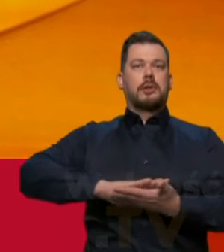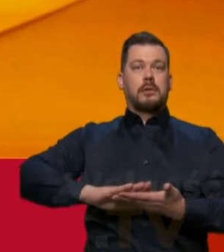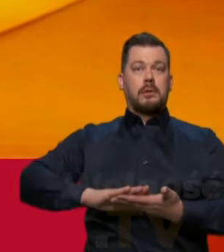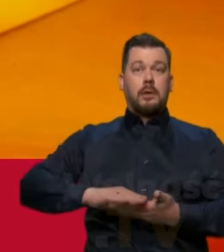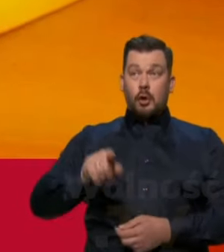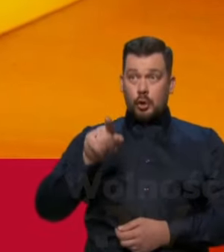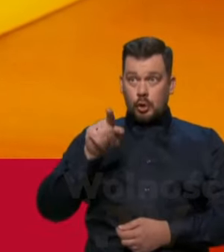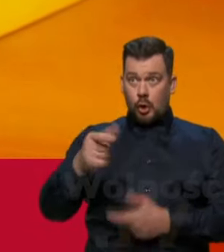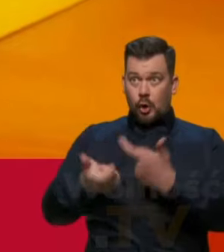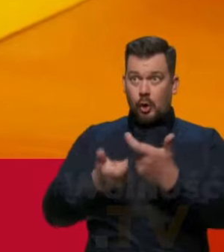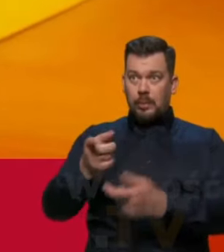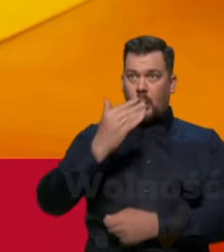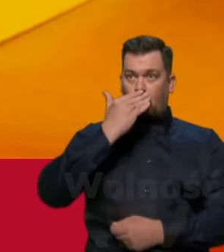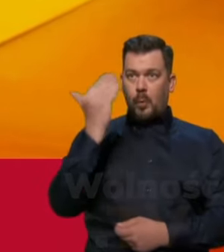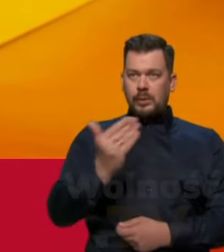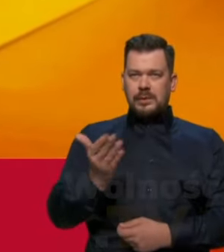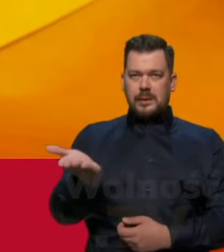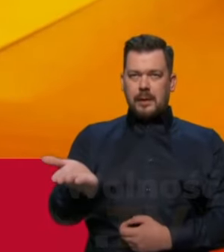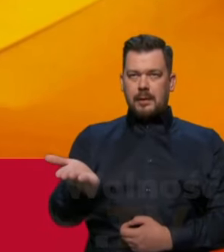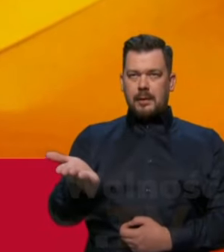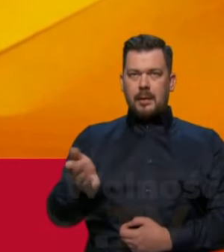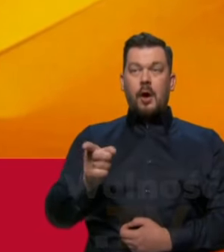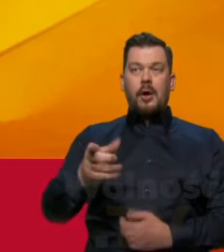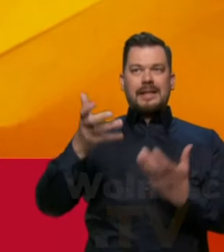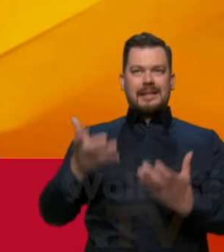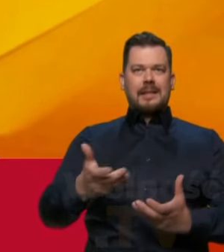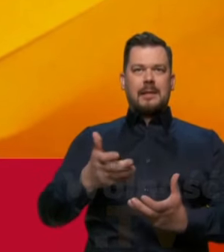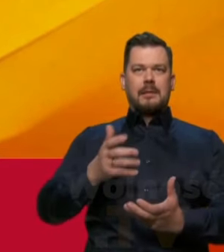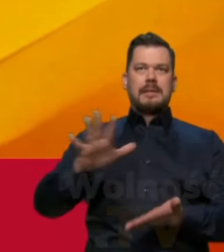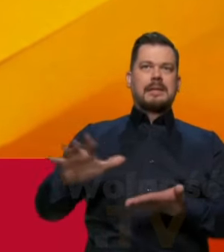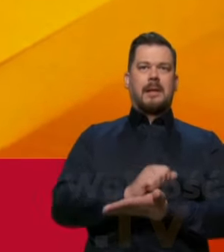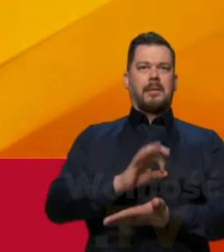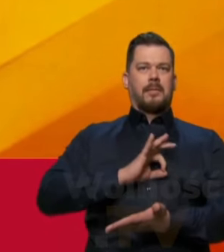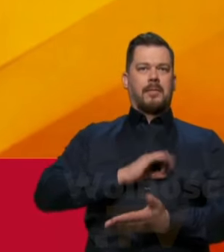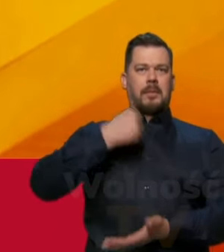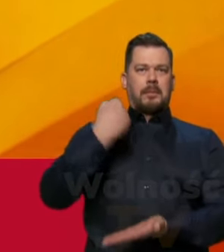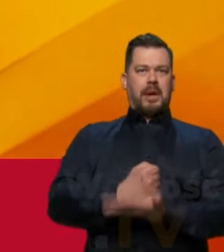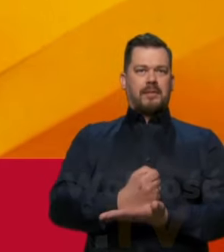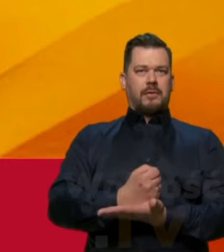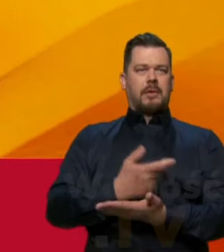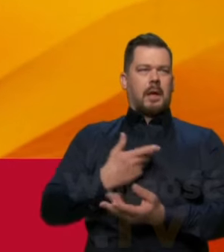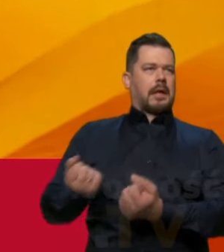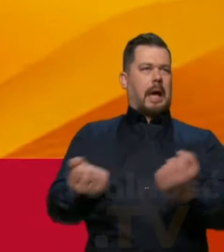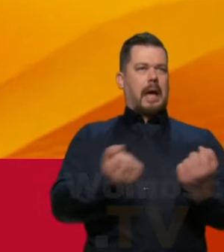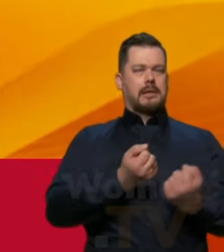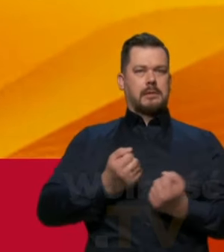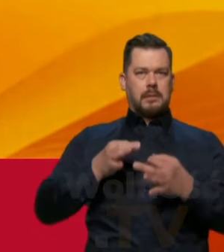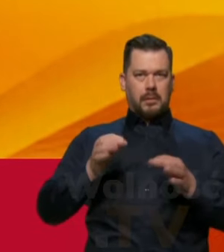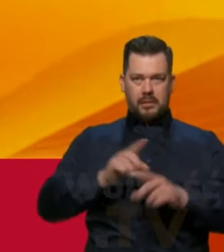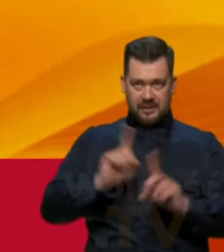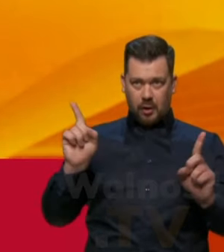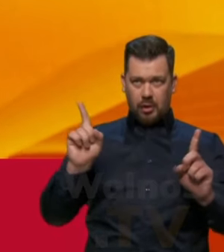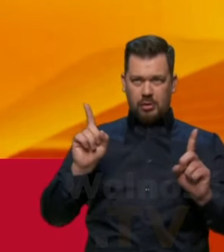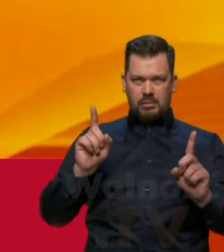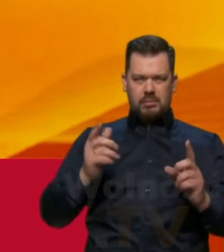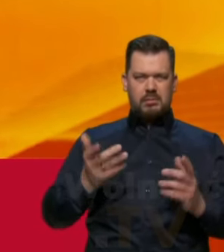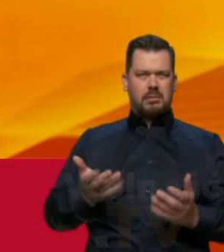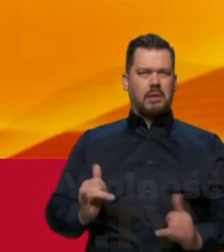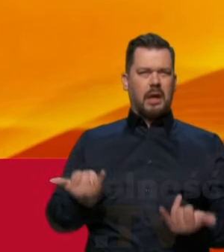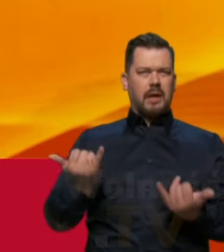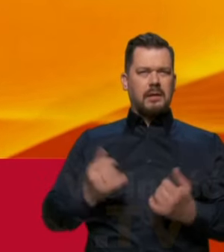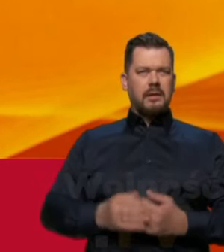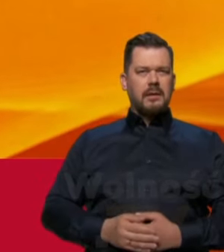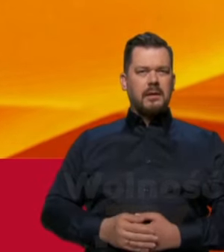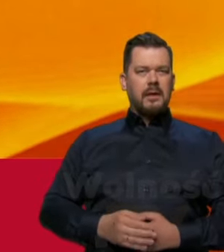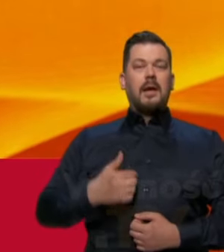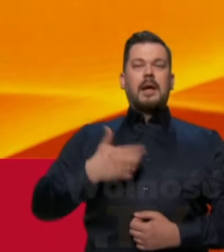to robi ten komunista, który chce nam odebrać prawo jazdy samochodem. Nie Kim Jong-un. I